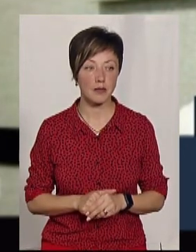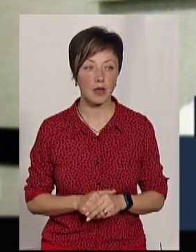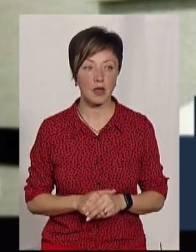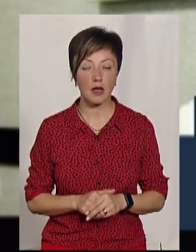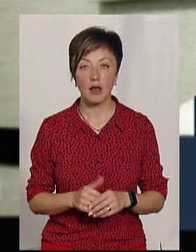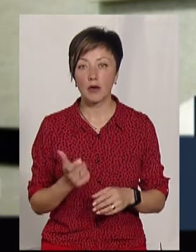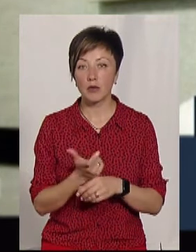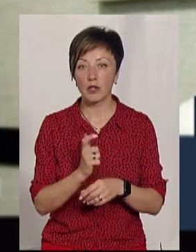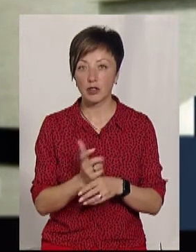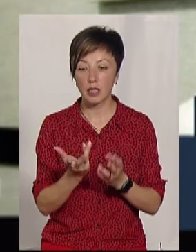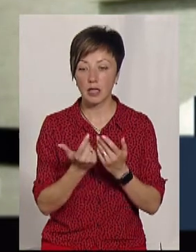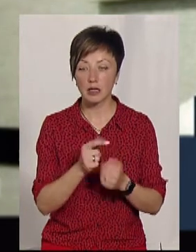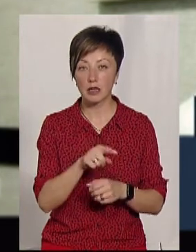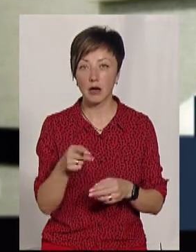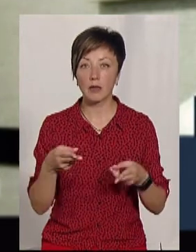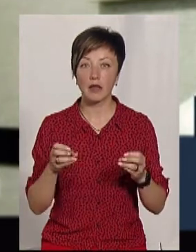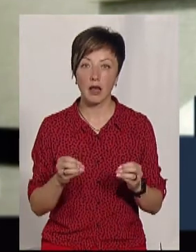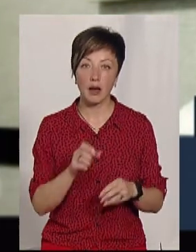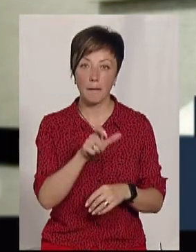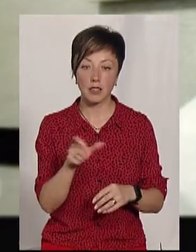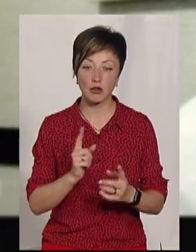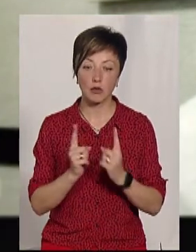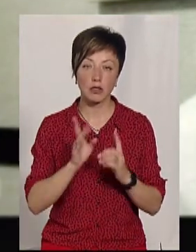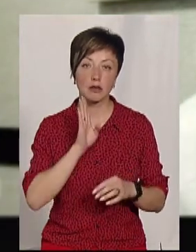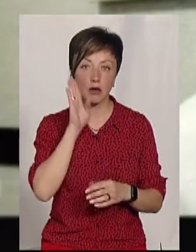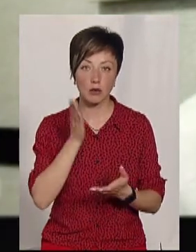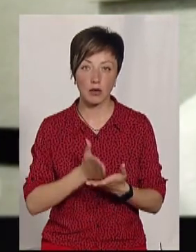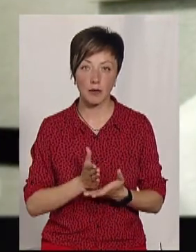більшу кількість там, де є більше пасажиропотік зранку.